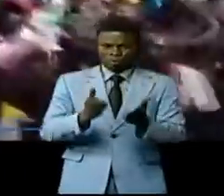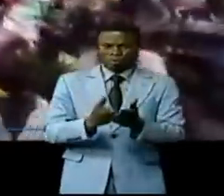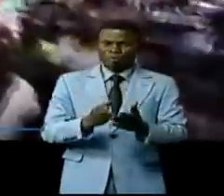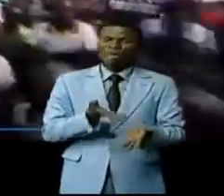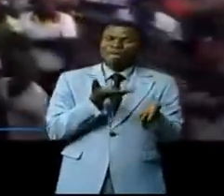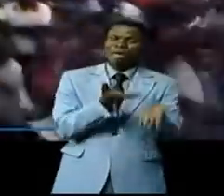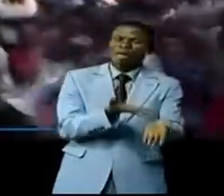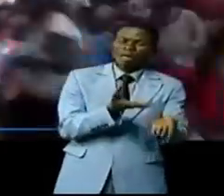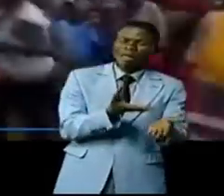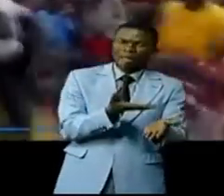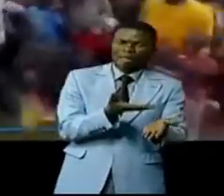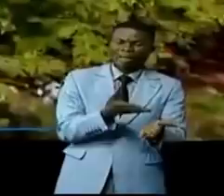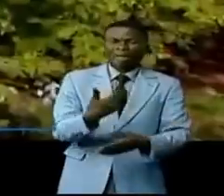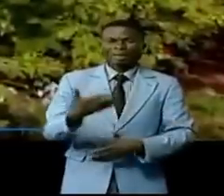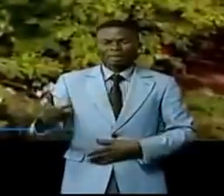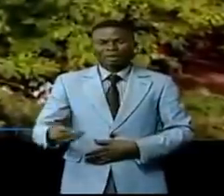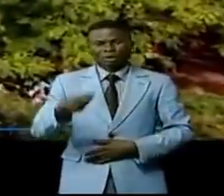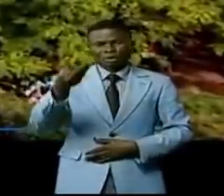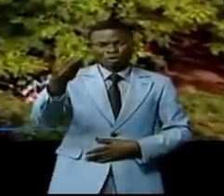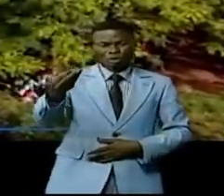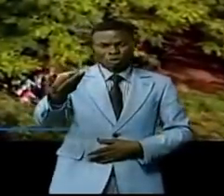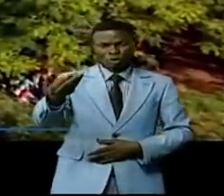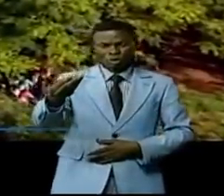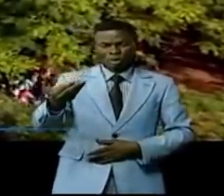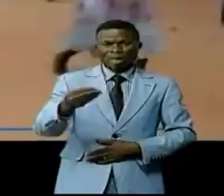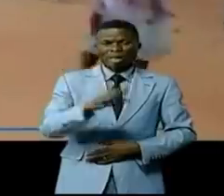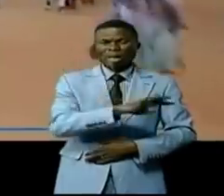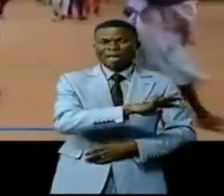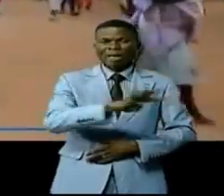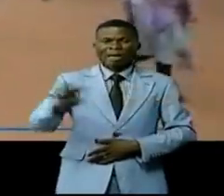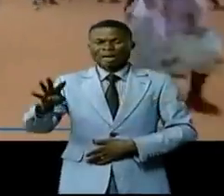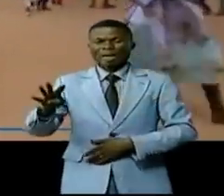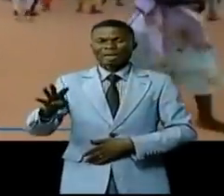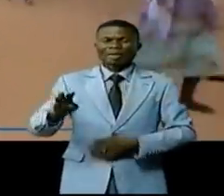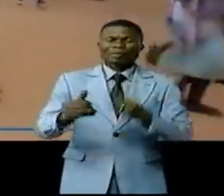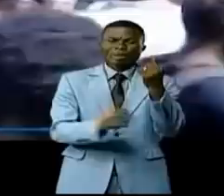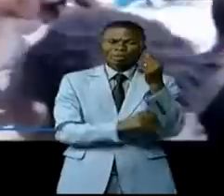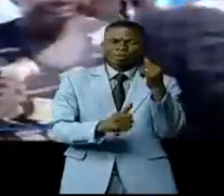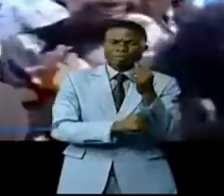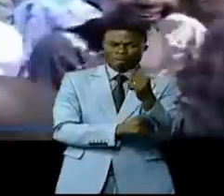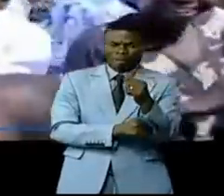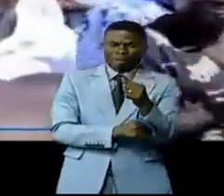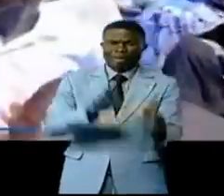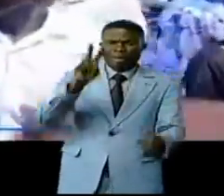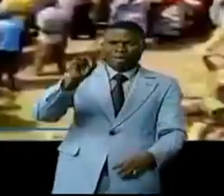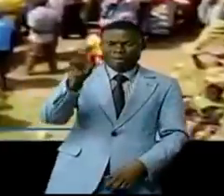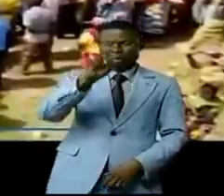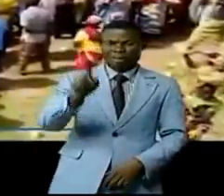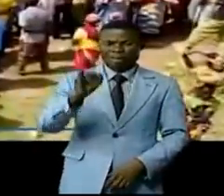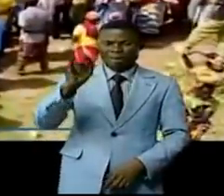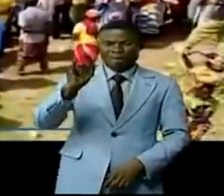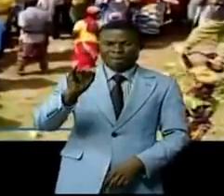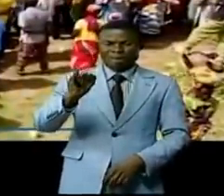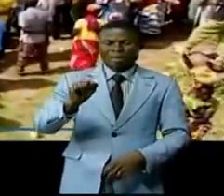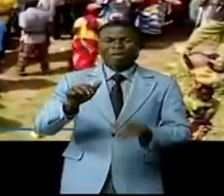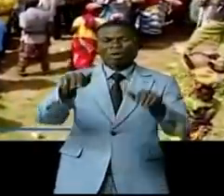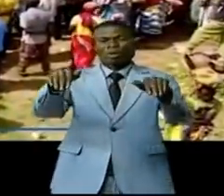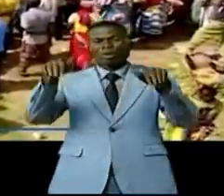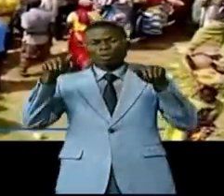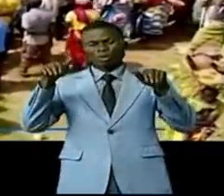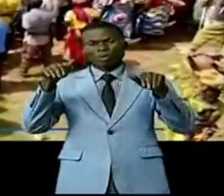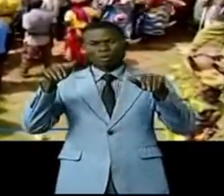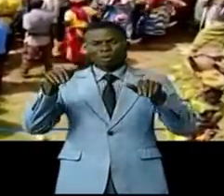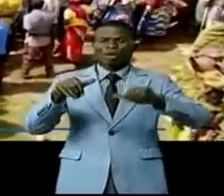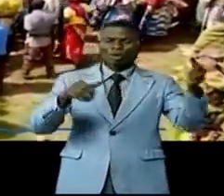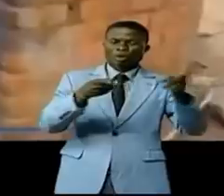assistance humanitaire a été remise à plus de 4000 habitants de Nzinzi et Nyanzaka ayant trouvé refuge à Popo.